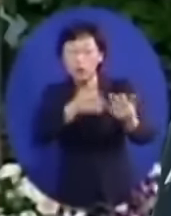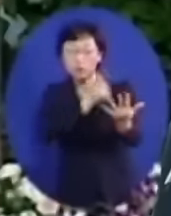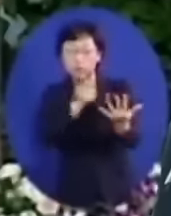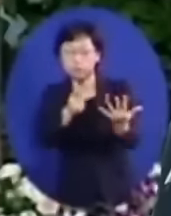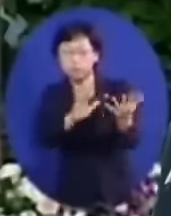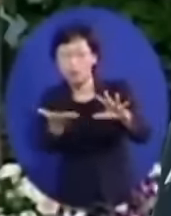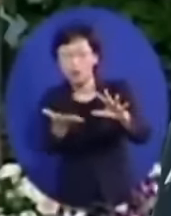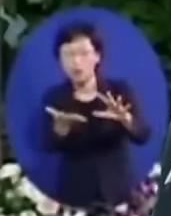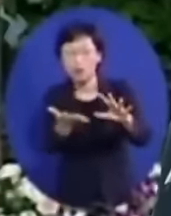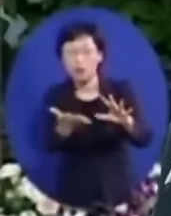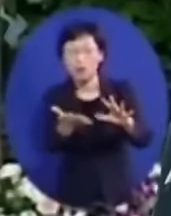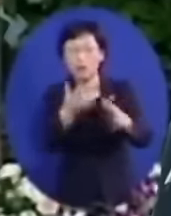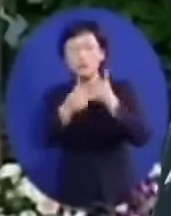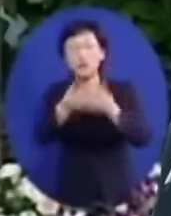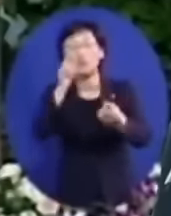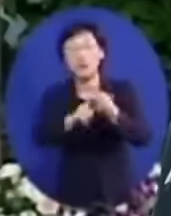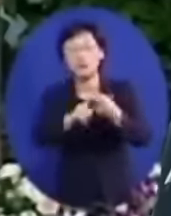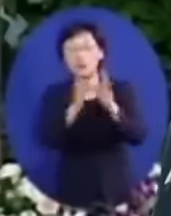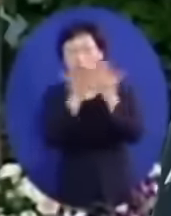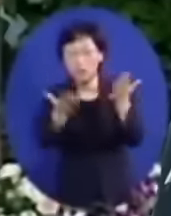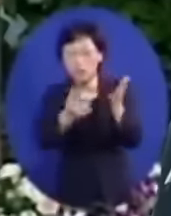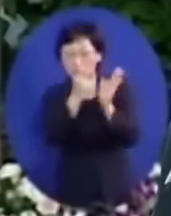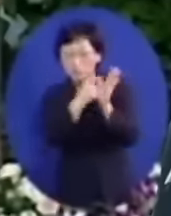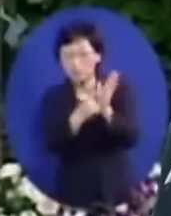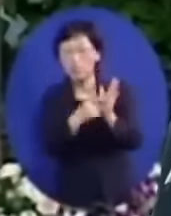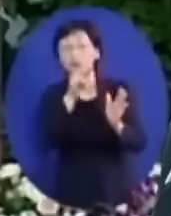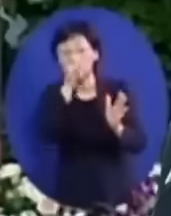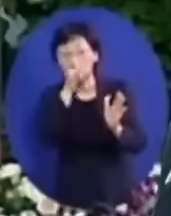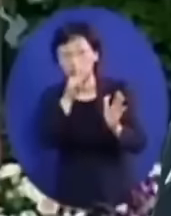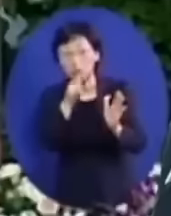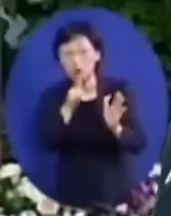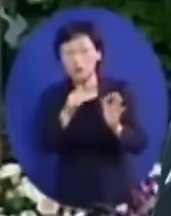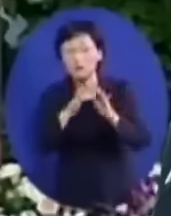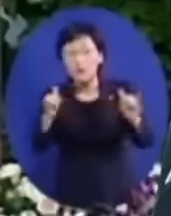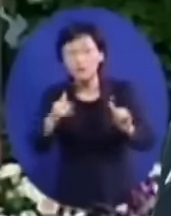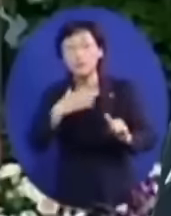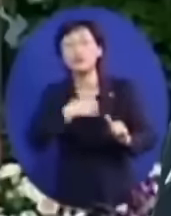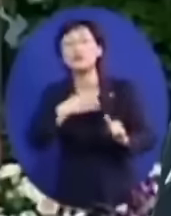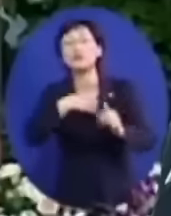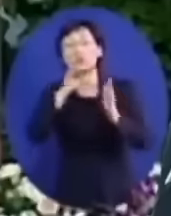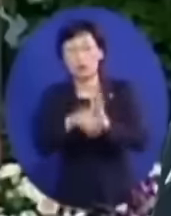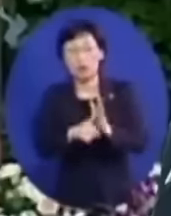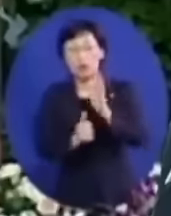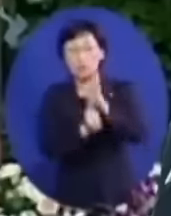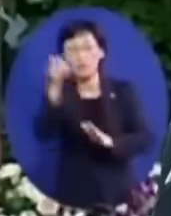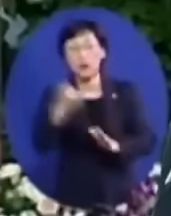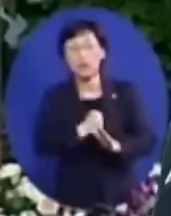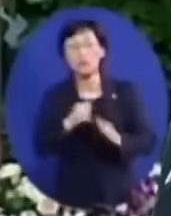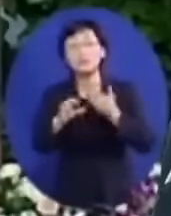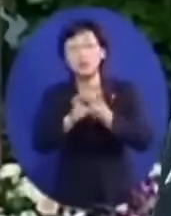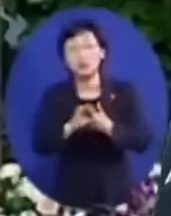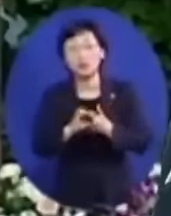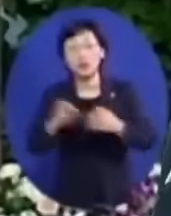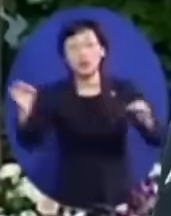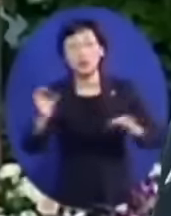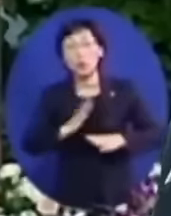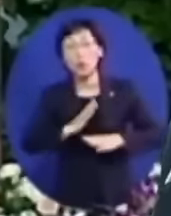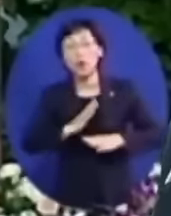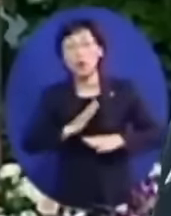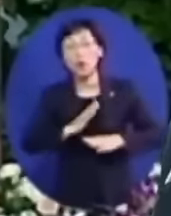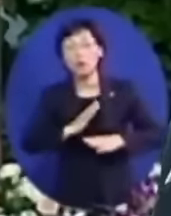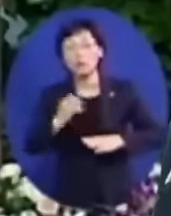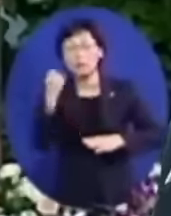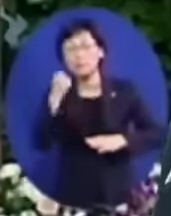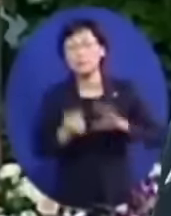체험담을 책으로 기록했습니다. 그 책에는 그는 인간이 위기의 상황 때에서도 희망을 가질 때는 놀라운 힘이 나타나는